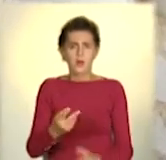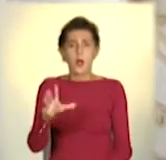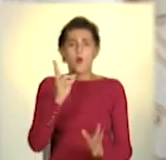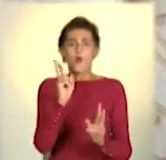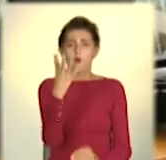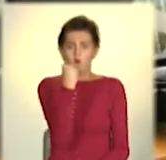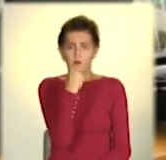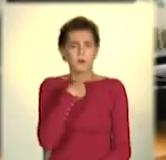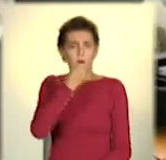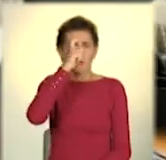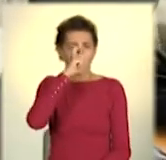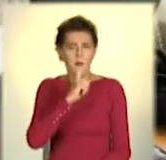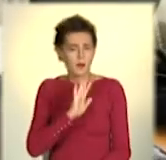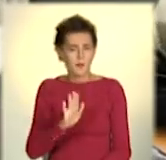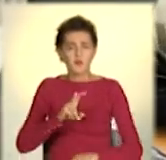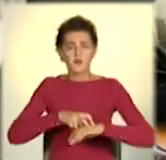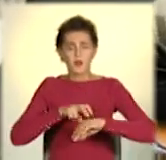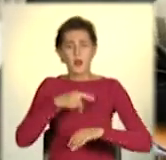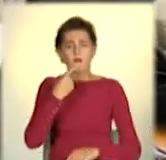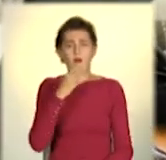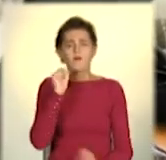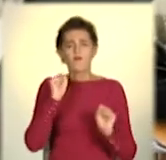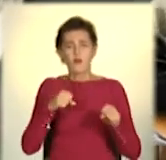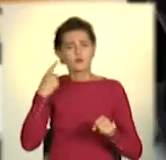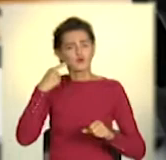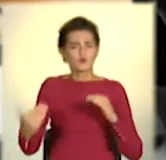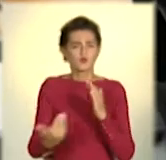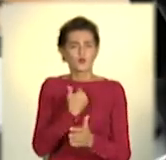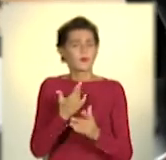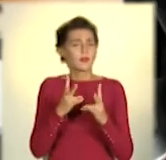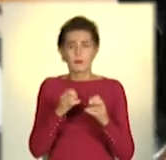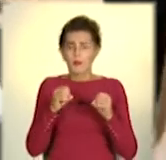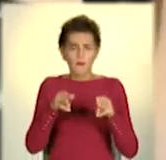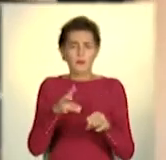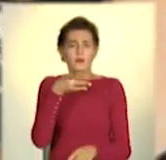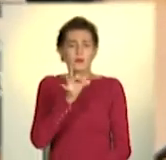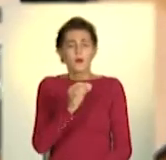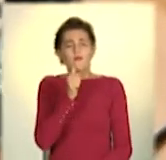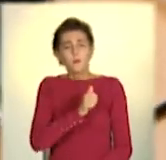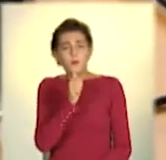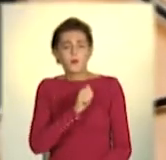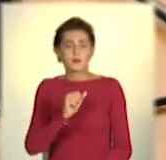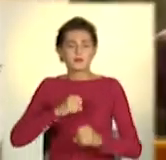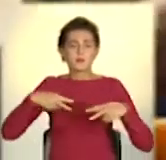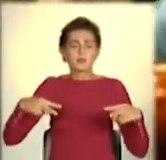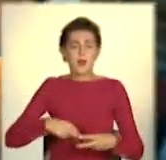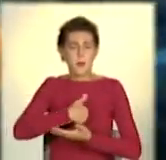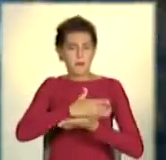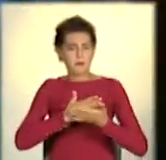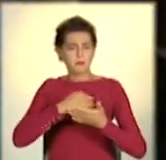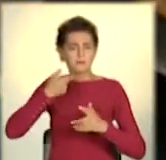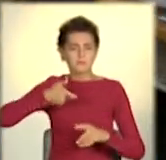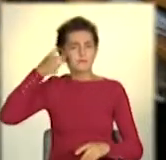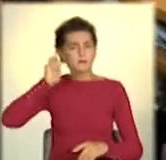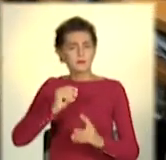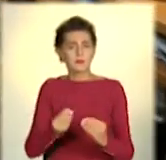не понимает. Лікарі кажуть, слух відновити не можна. Втім, за допомогою сучасних пристроїв дитина зможе